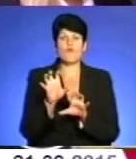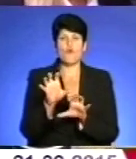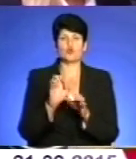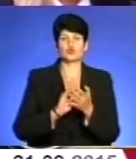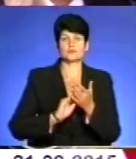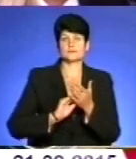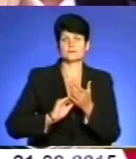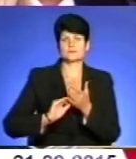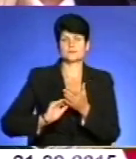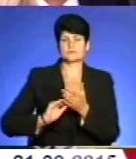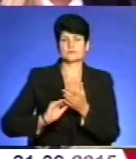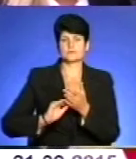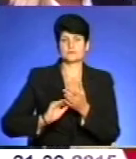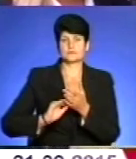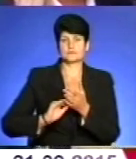фотолітописом